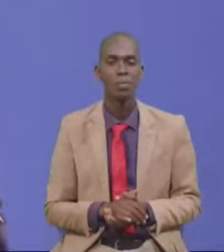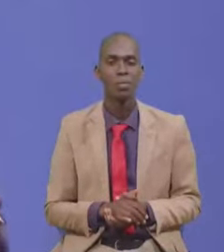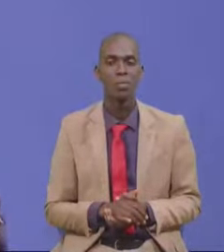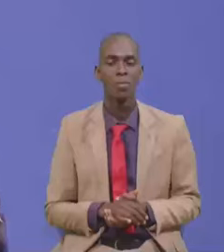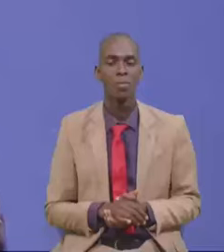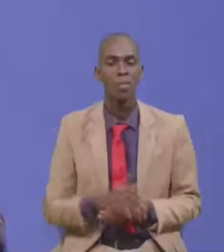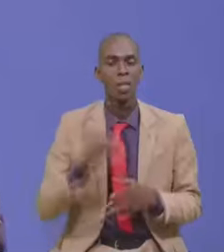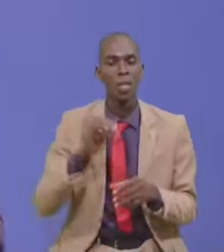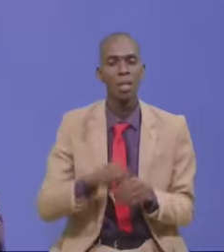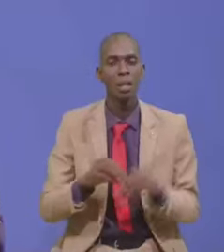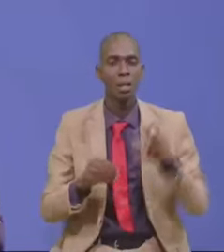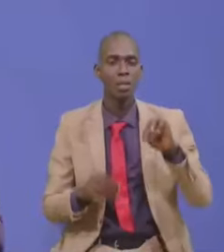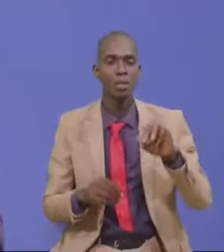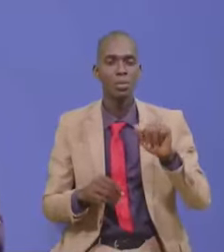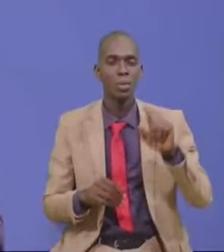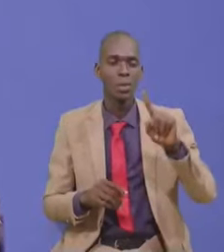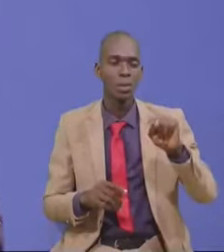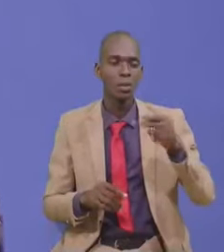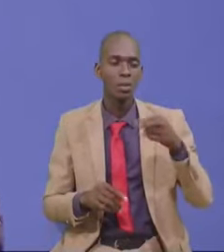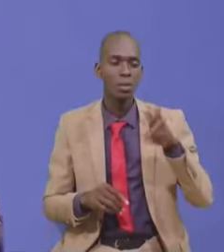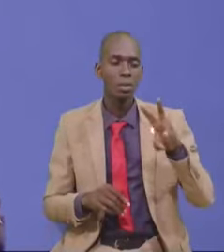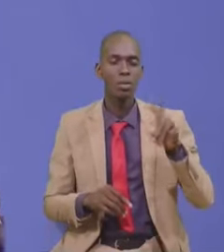Matthieu 26,